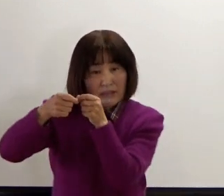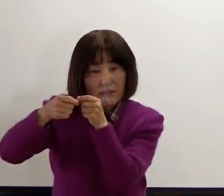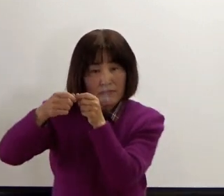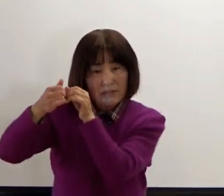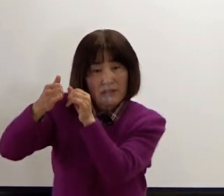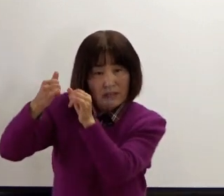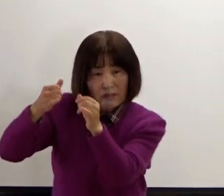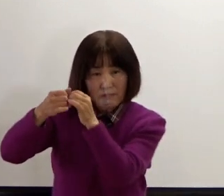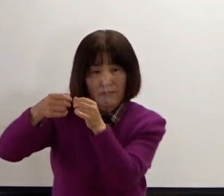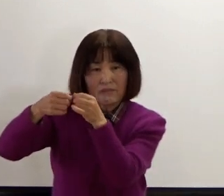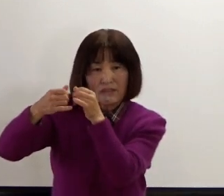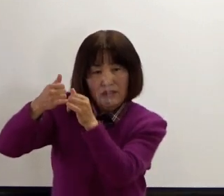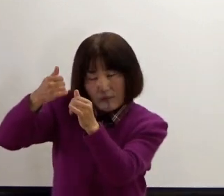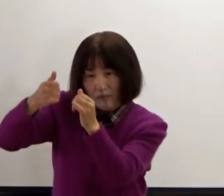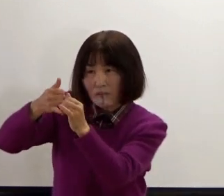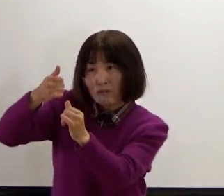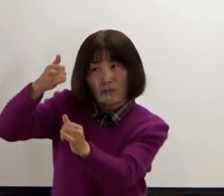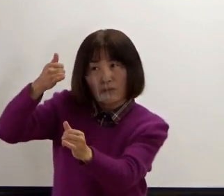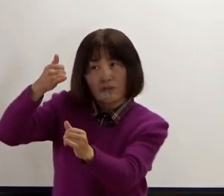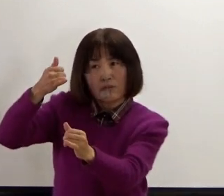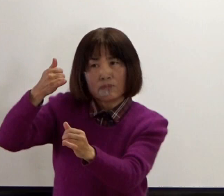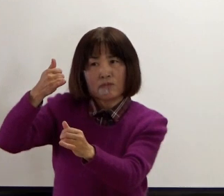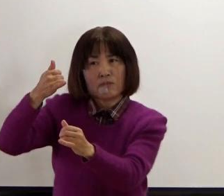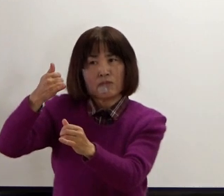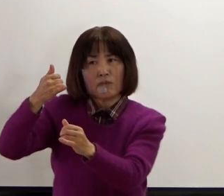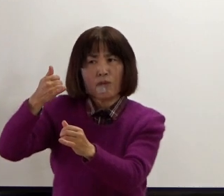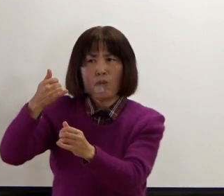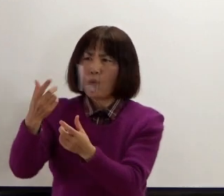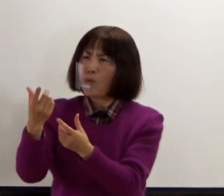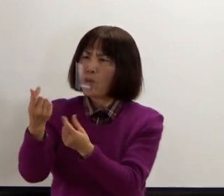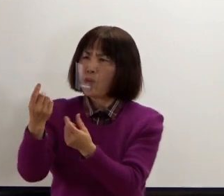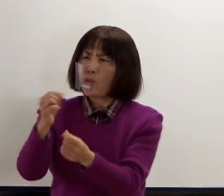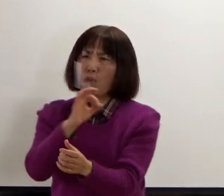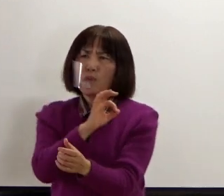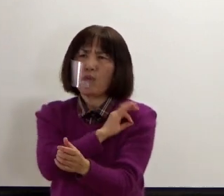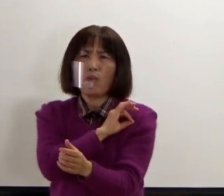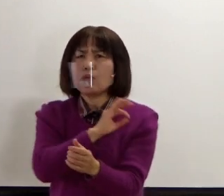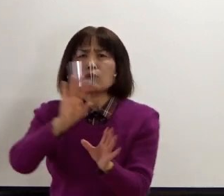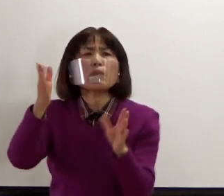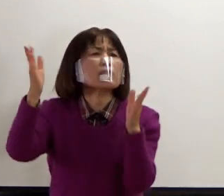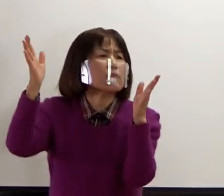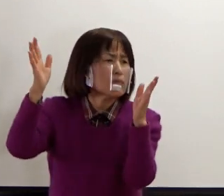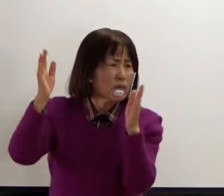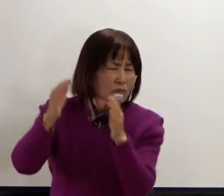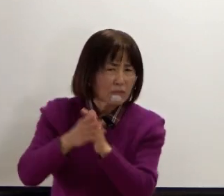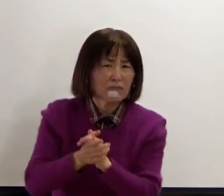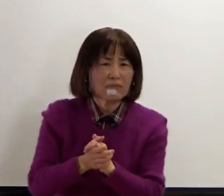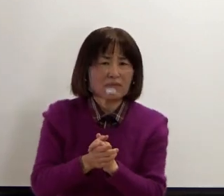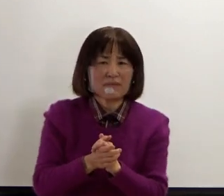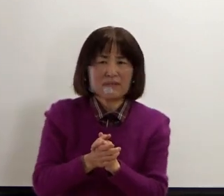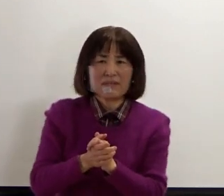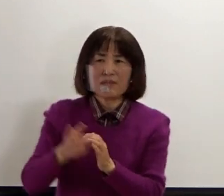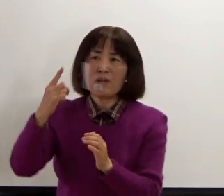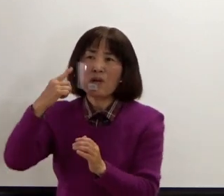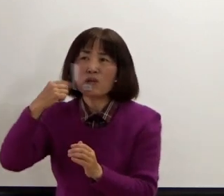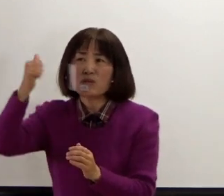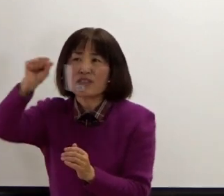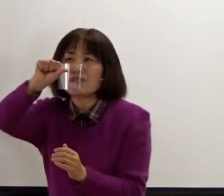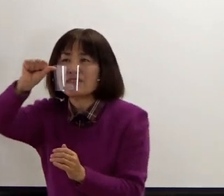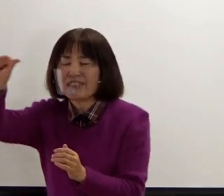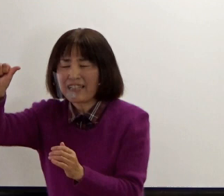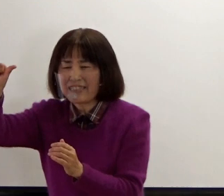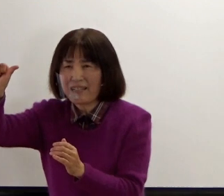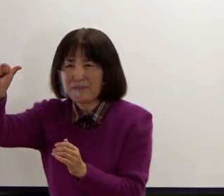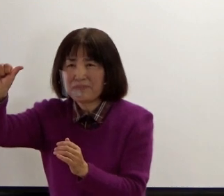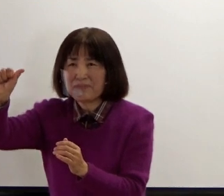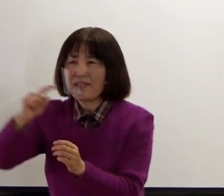い、父親にこの子に何と名をつけたいかと手振りで尋ねた。父親は字を書く板を